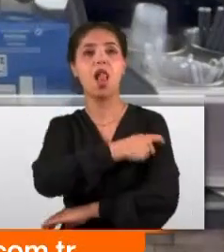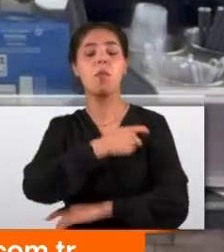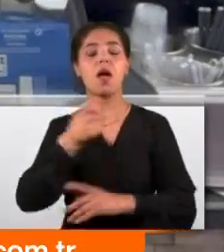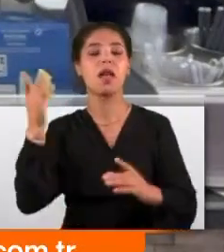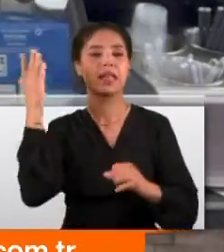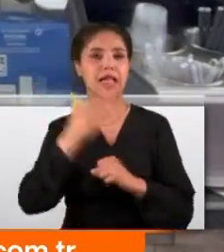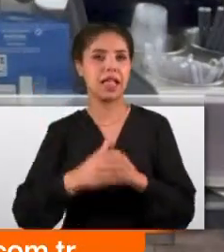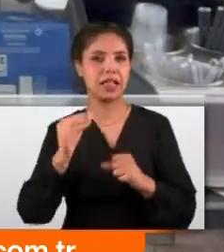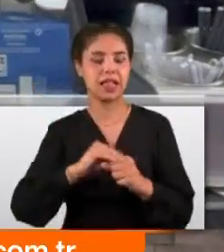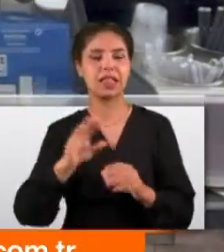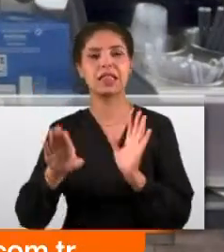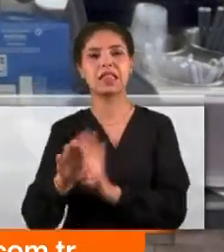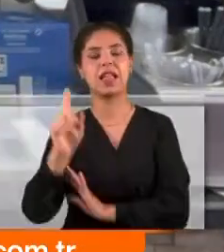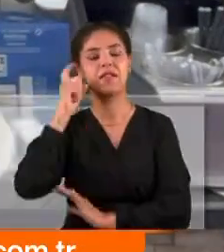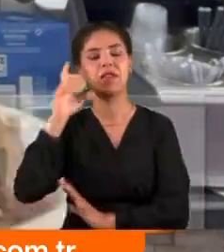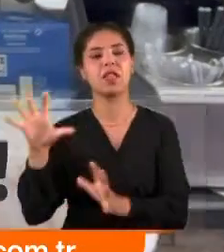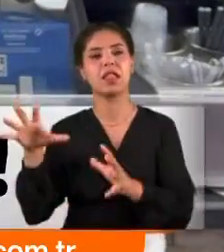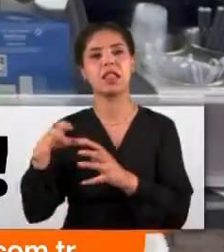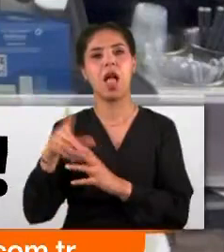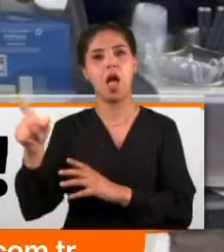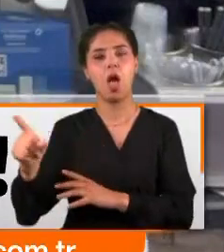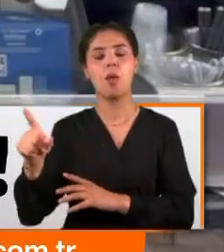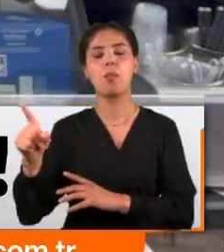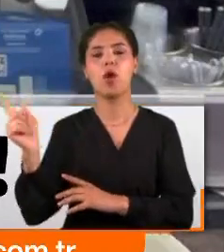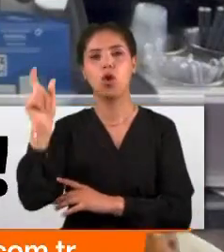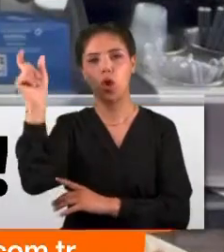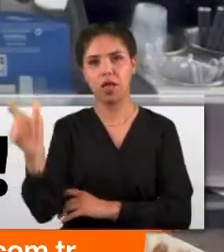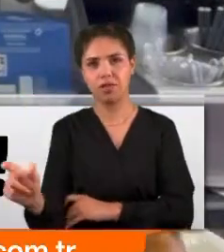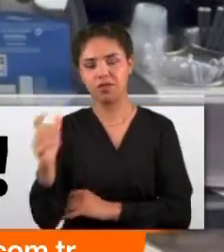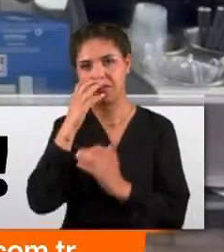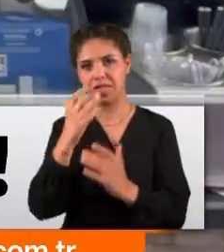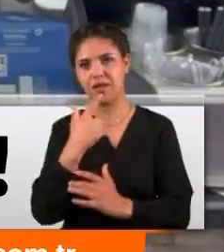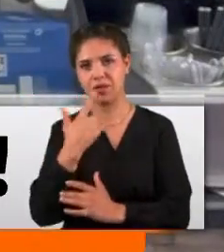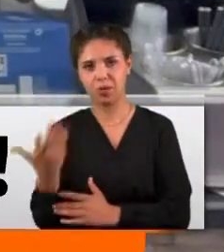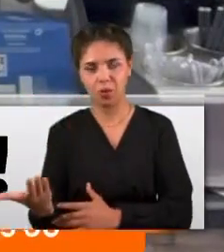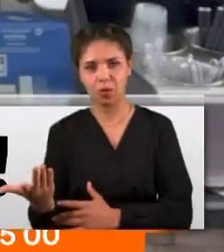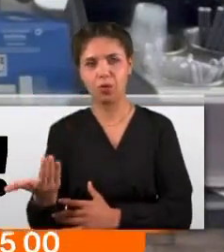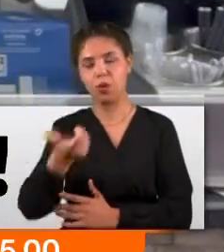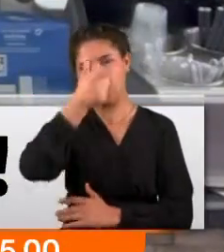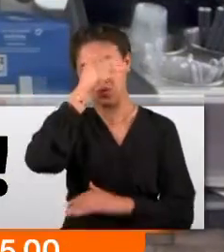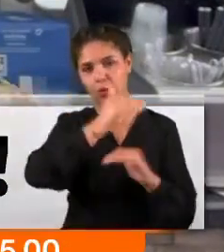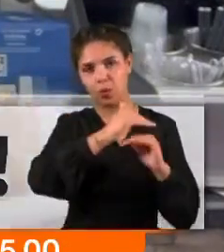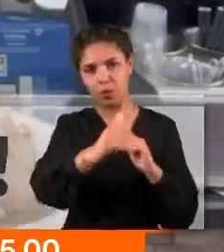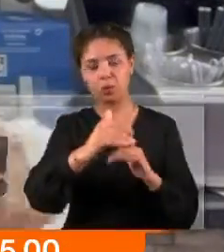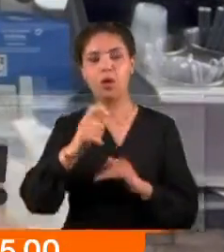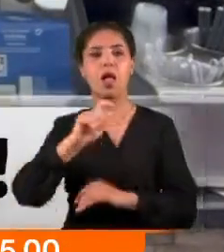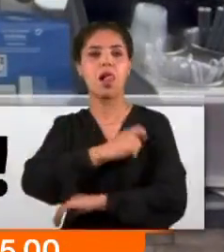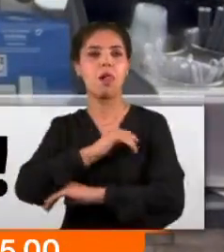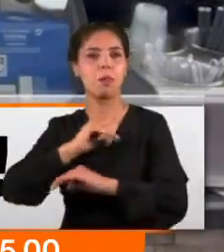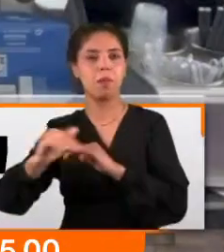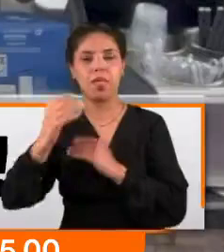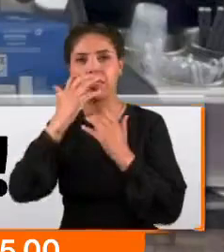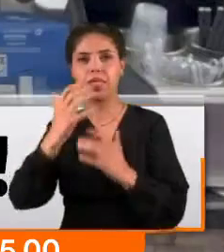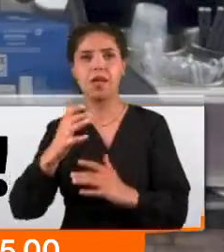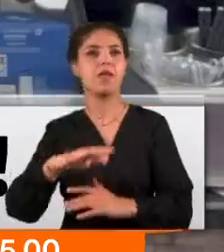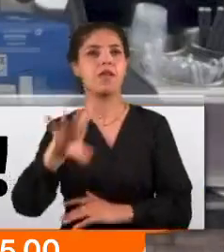için aşırı sağcı AfD Partisi'nin üst düzey bir yöneticisi bir öneride bulundu. Hem Türklere hem de Almanlara bu öneriyi